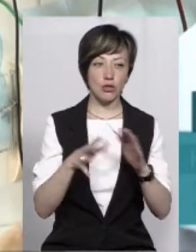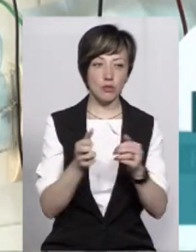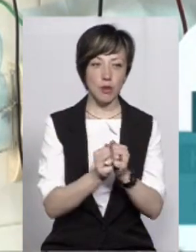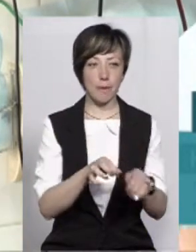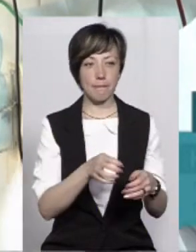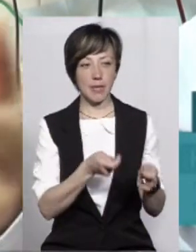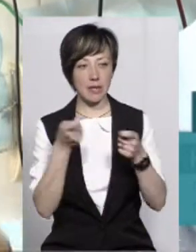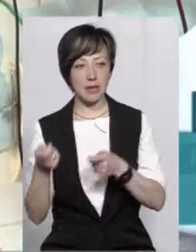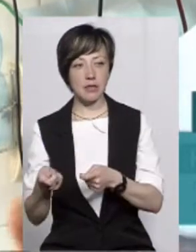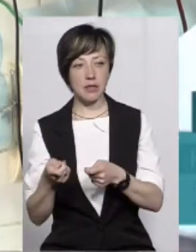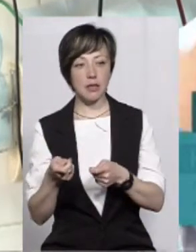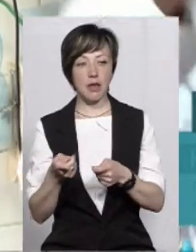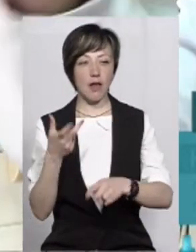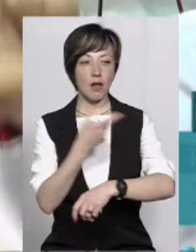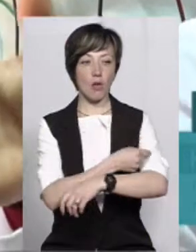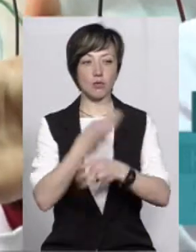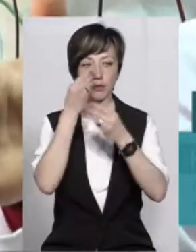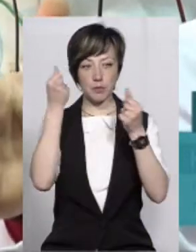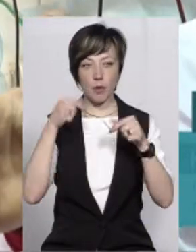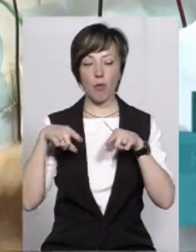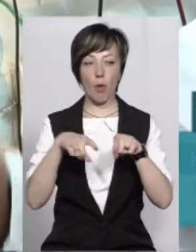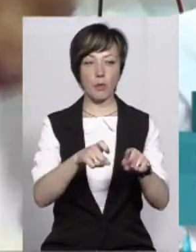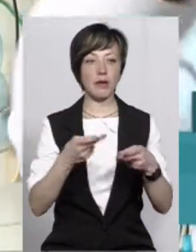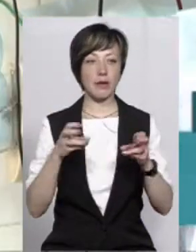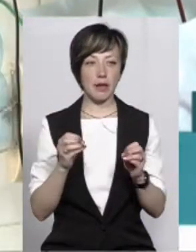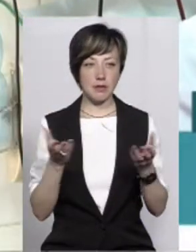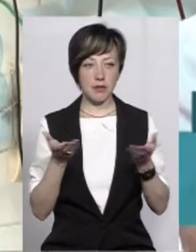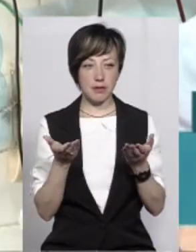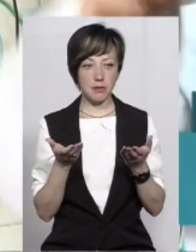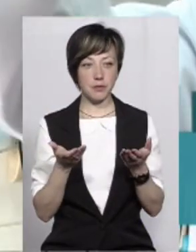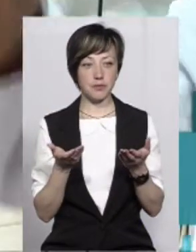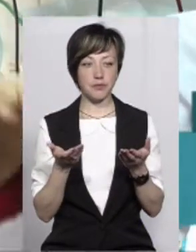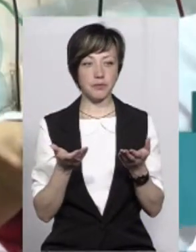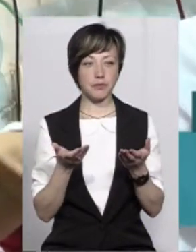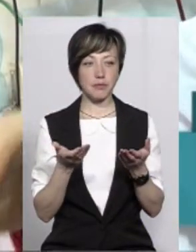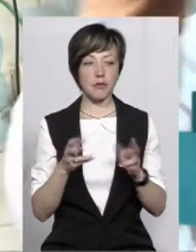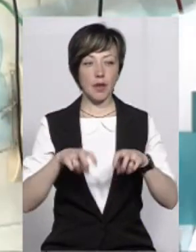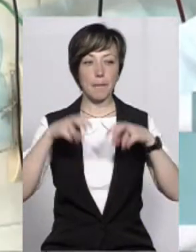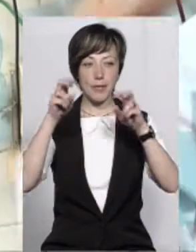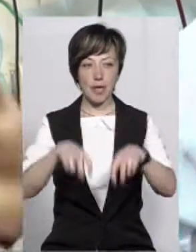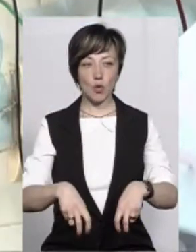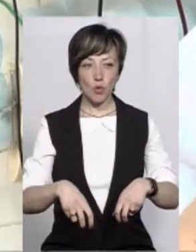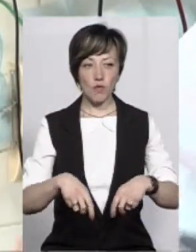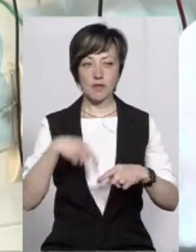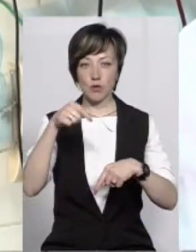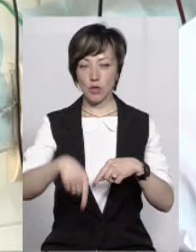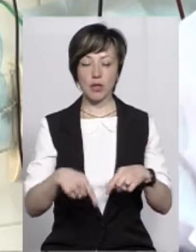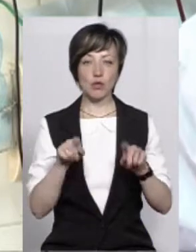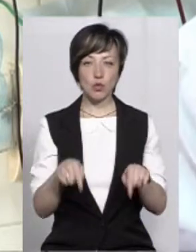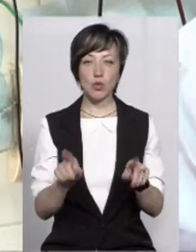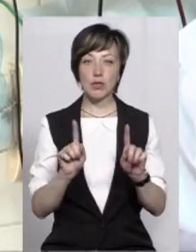в гараж. Він від наркозу відійшов, вже побіг десь. Угу. Десь його там, десь пригнув з висоти, десь яде. Тобто тут